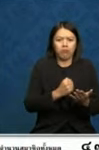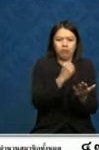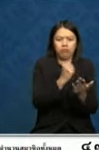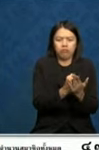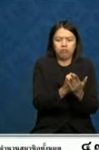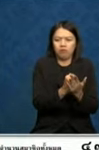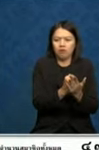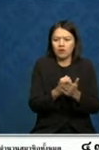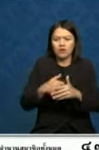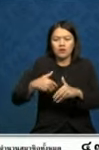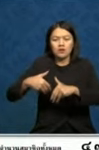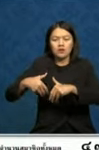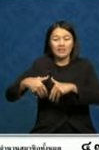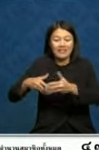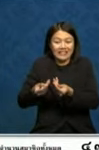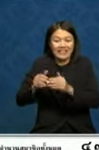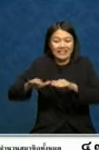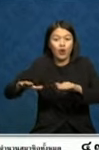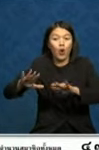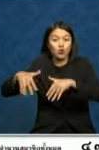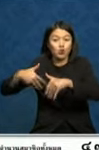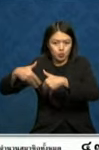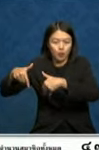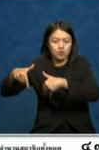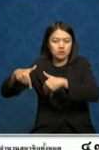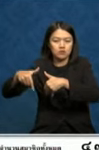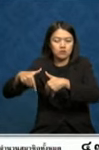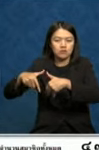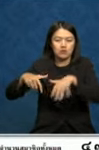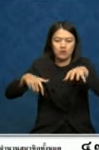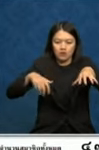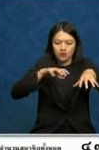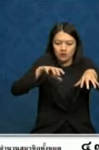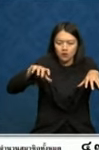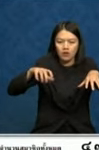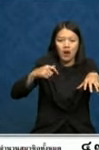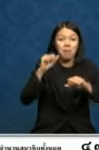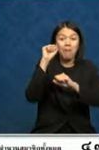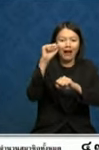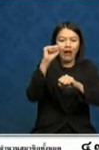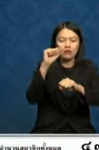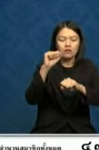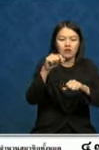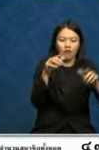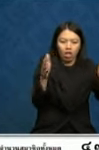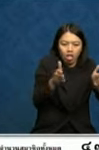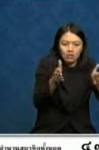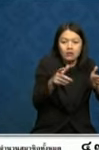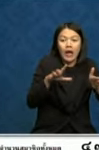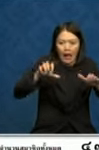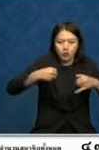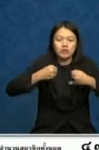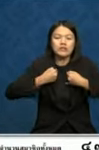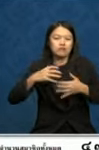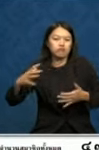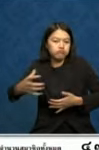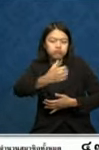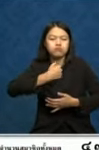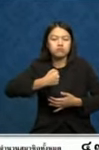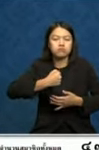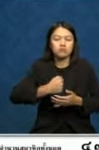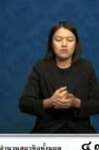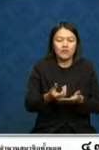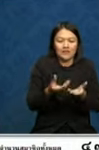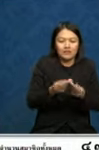ซ้อนกับที่ของชาวบ้านนะครับแล้วก็มีการครอบครองมากกว่าพื้นที่ตามที่ประกาศด้วยนะครับแล้วก็ที่ค่อนข้างจะ